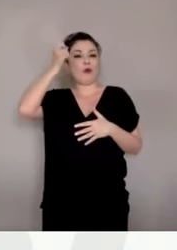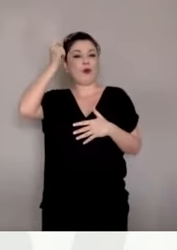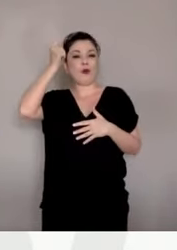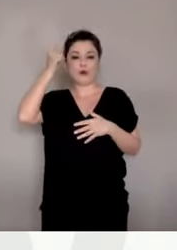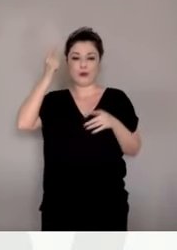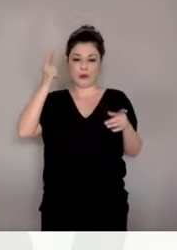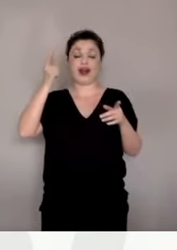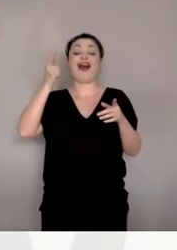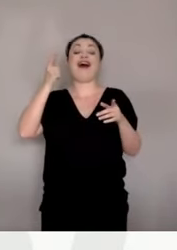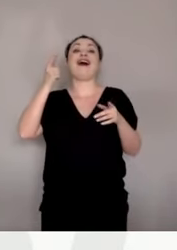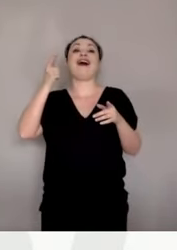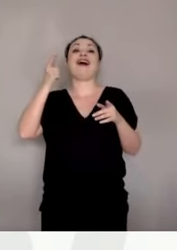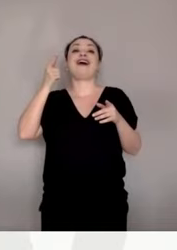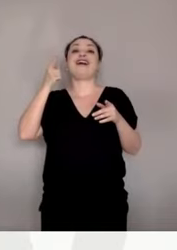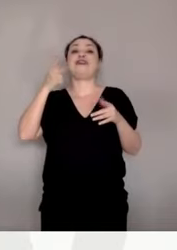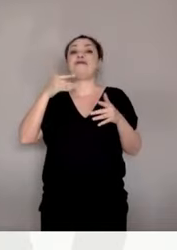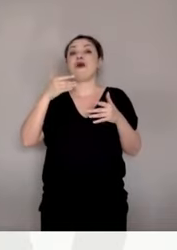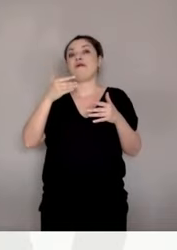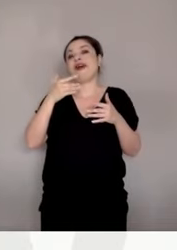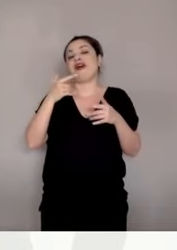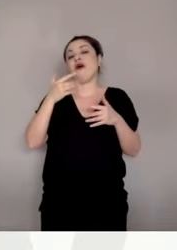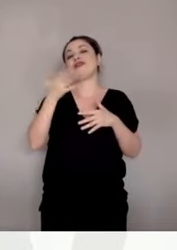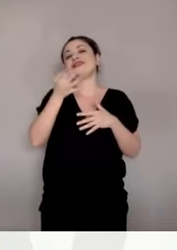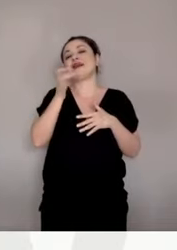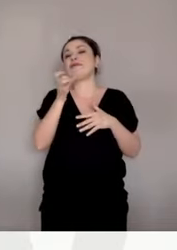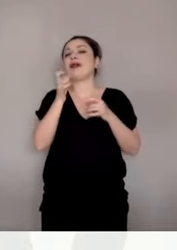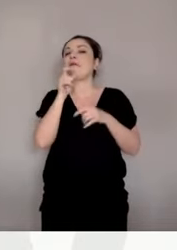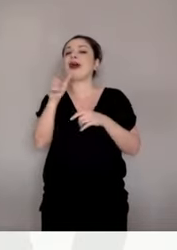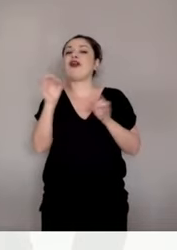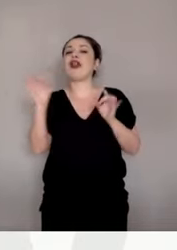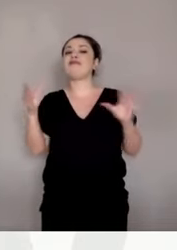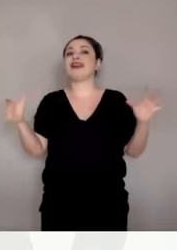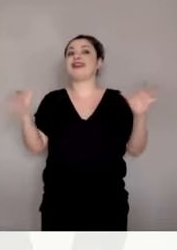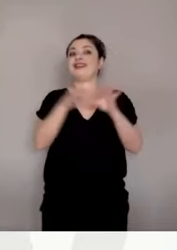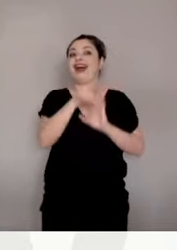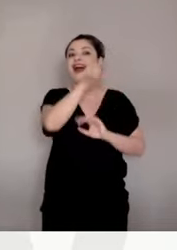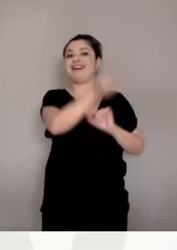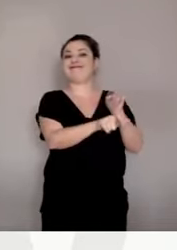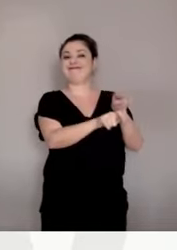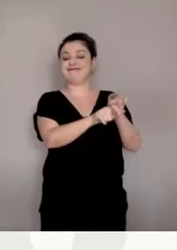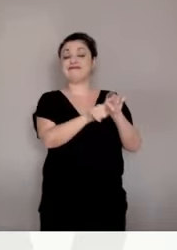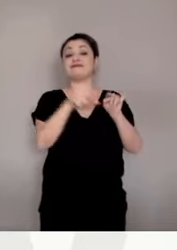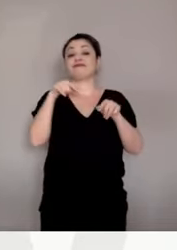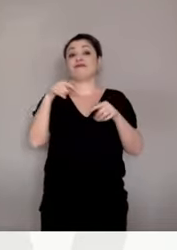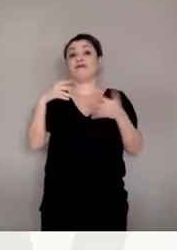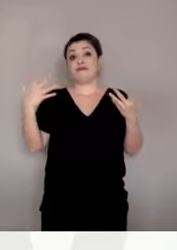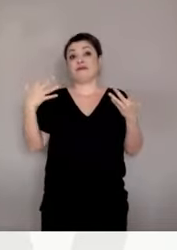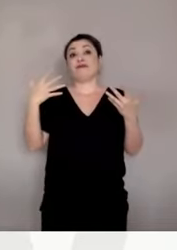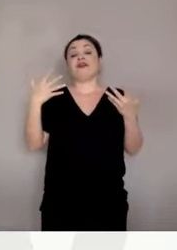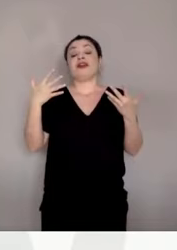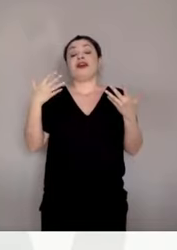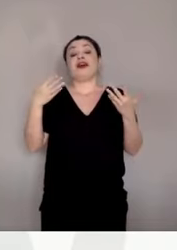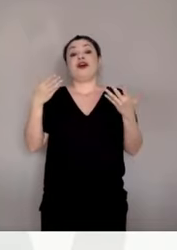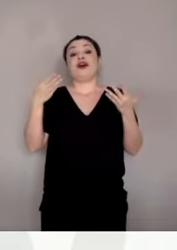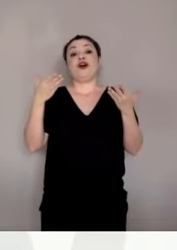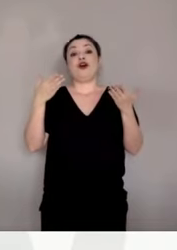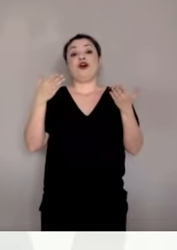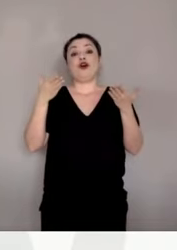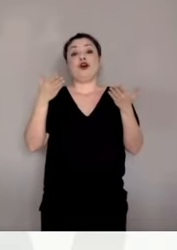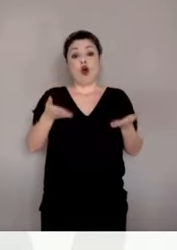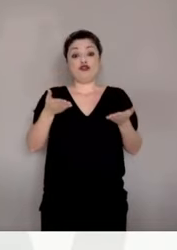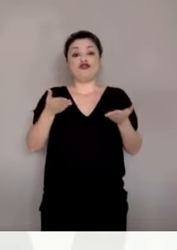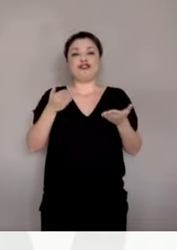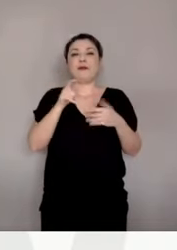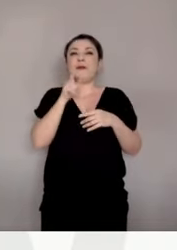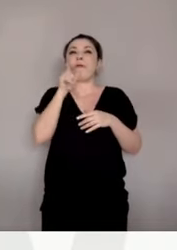uomo di cultura che associamo alla parola la parola libertà. Oggi sentiamo parlare di libertà e noi siamo l'università della